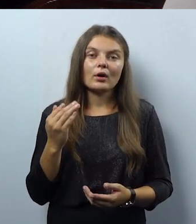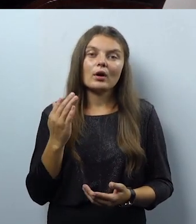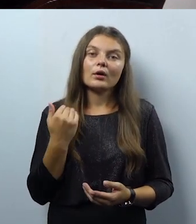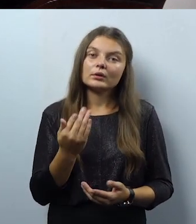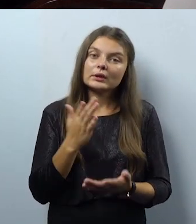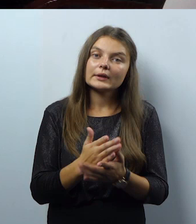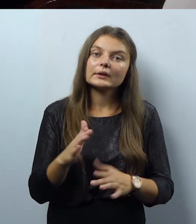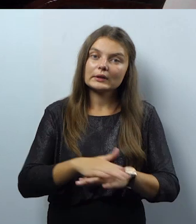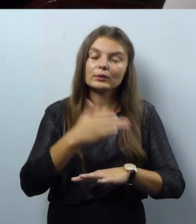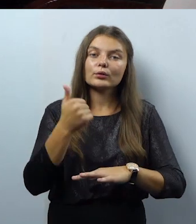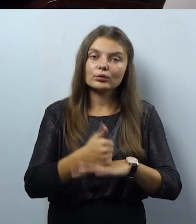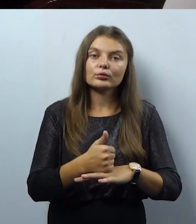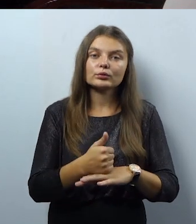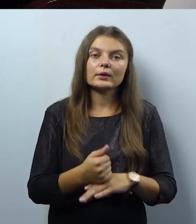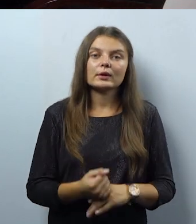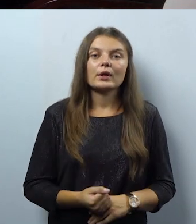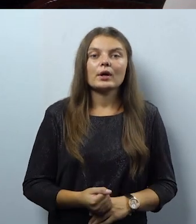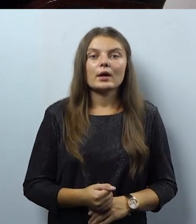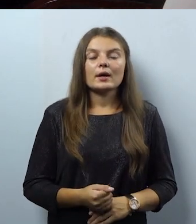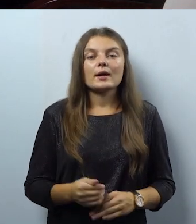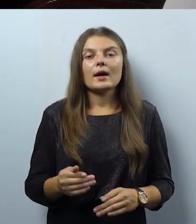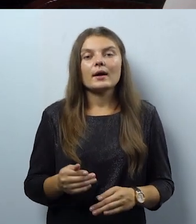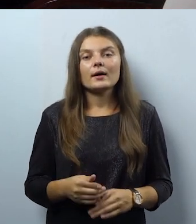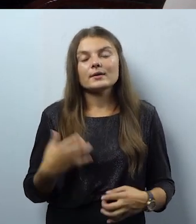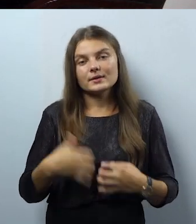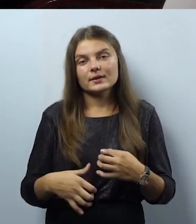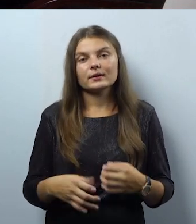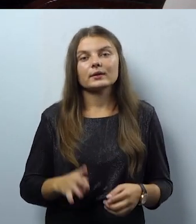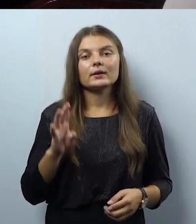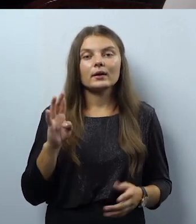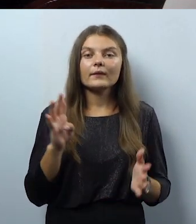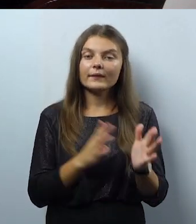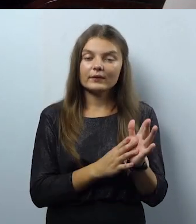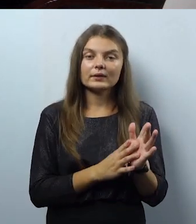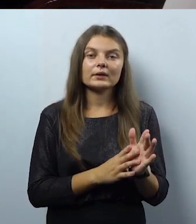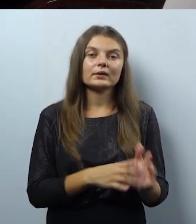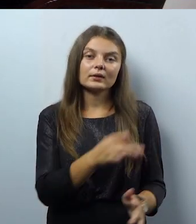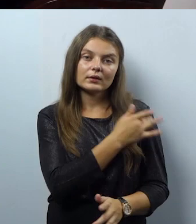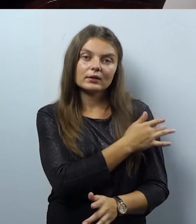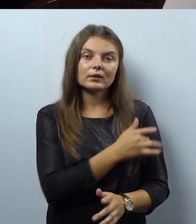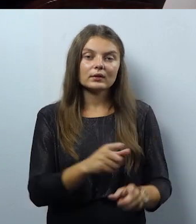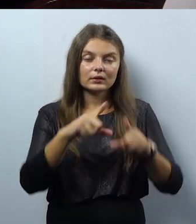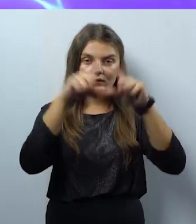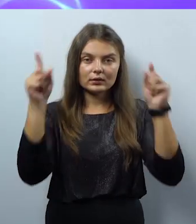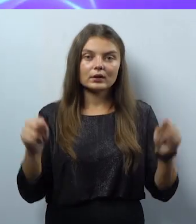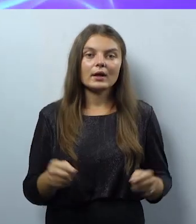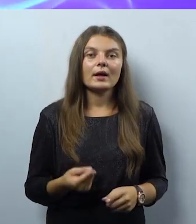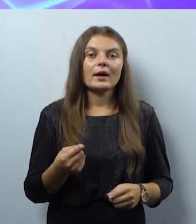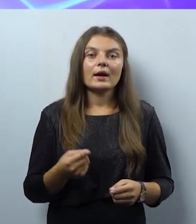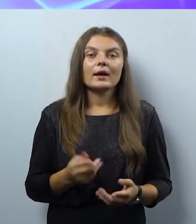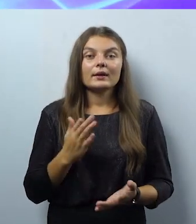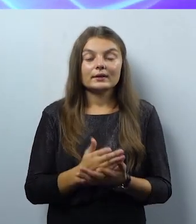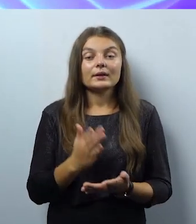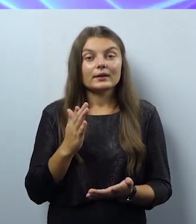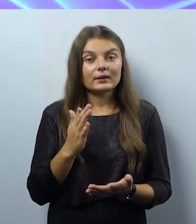9 лікарень нашої Івано-Франківської області. Що означає опорна лікарня? Це лікарня, де працює найбільше фахівців, це